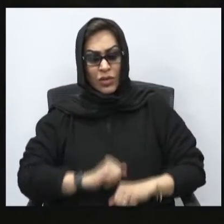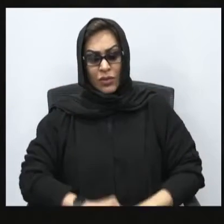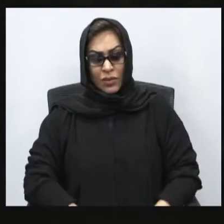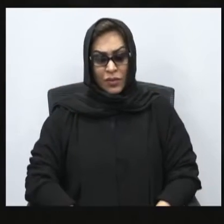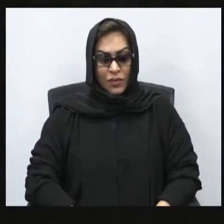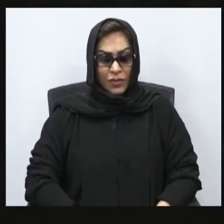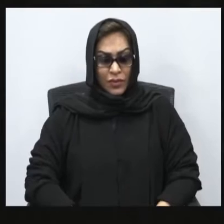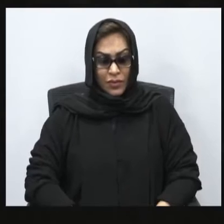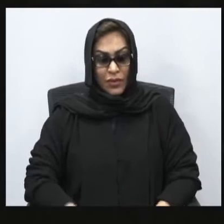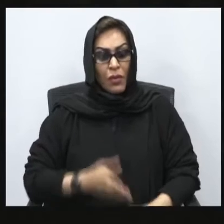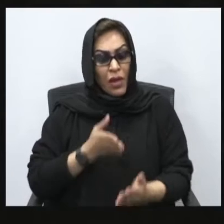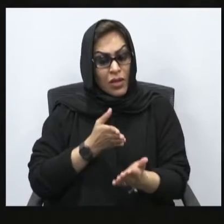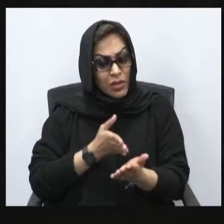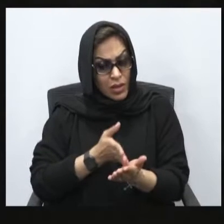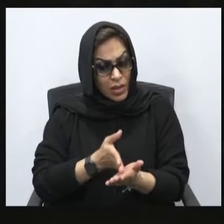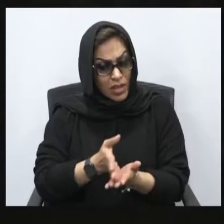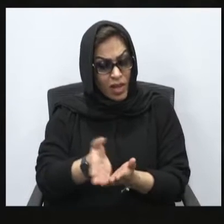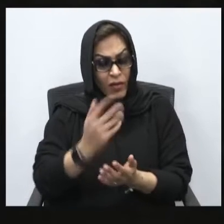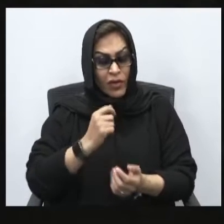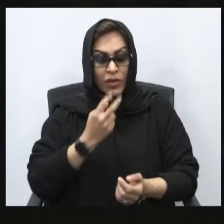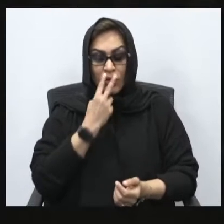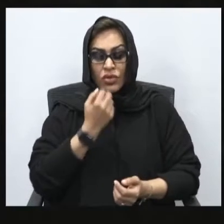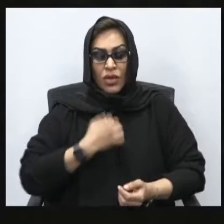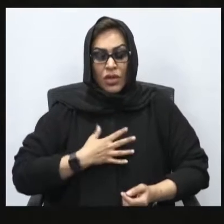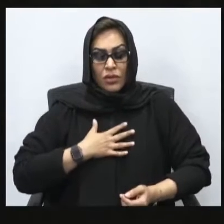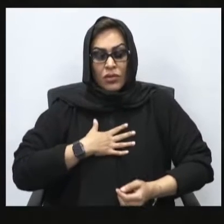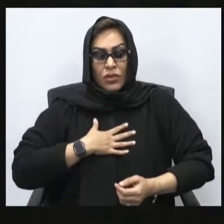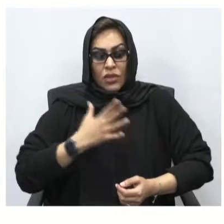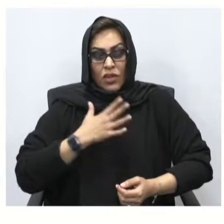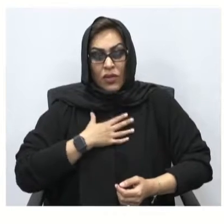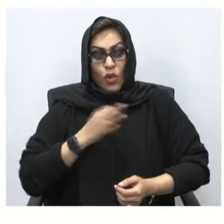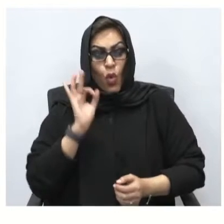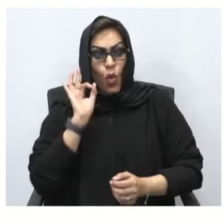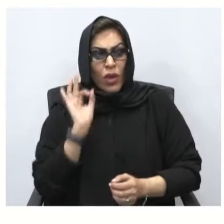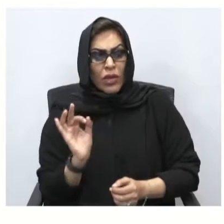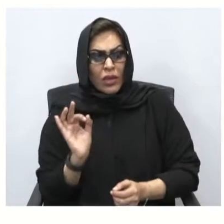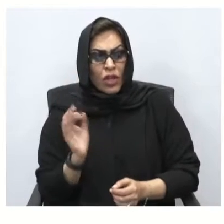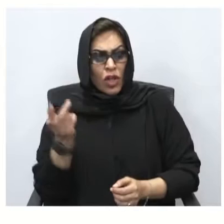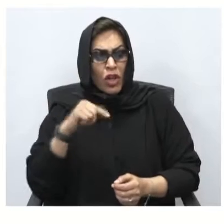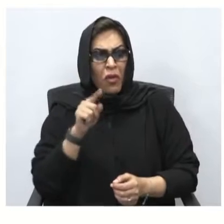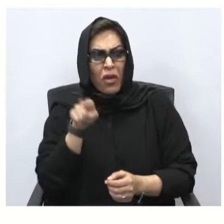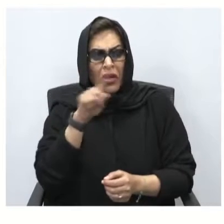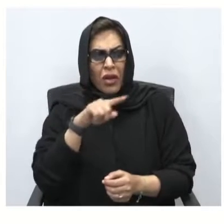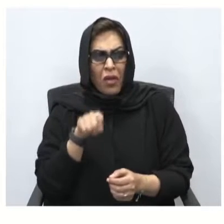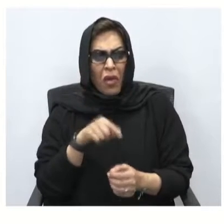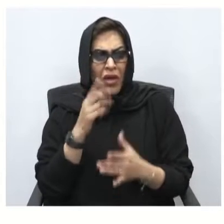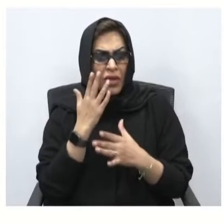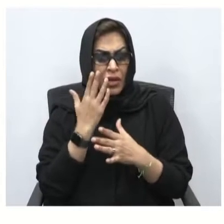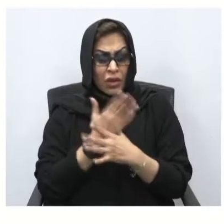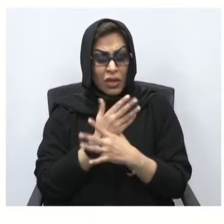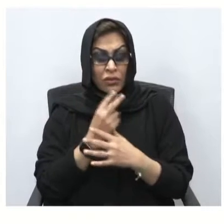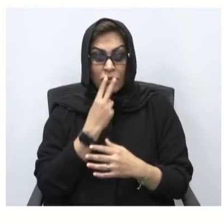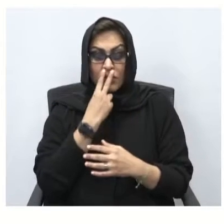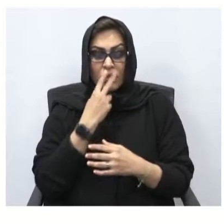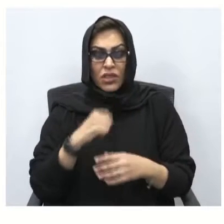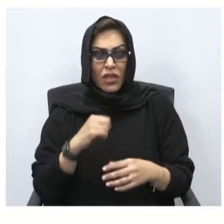متوسط لازلنا في جهاز التنفس وتحديدا لماذا سنتنس او ما سبب التنفس